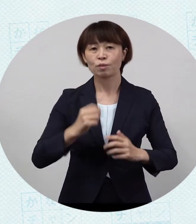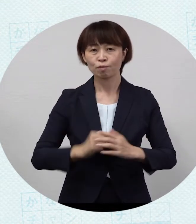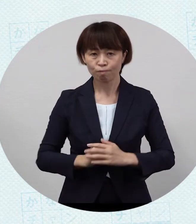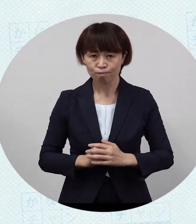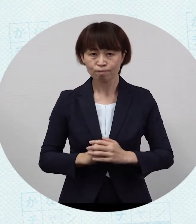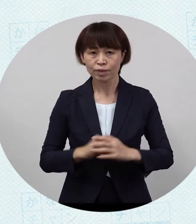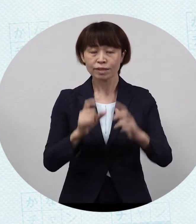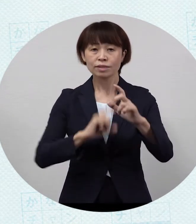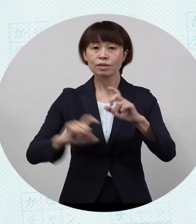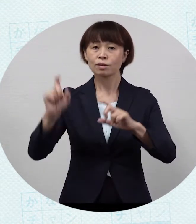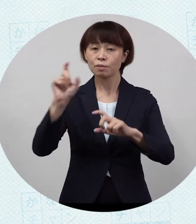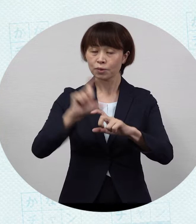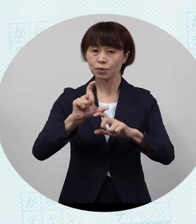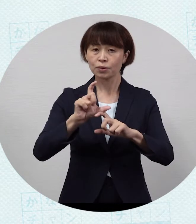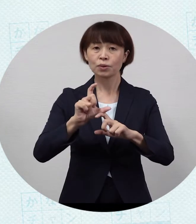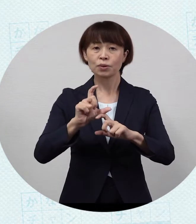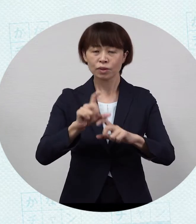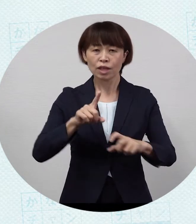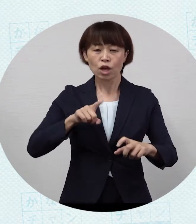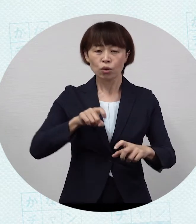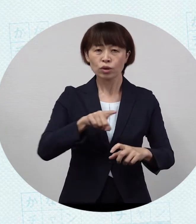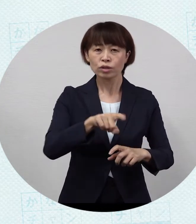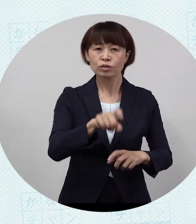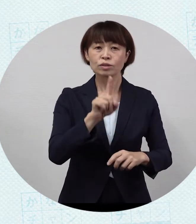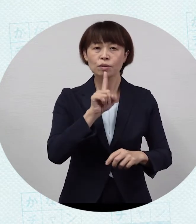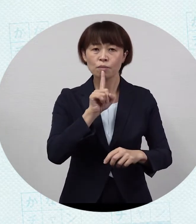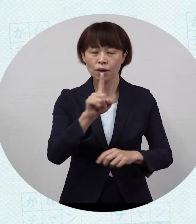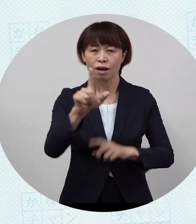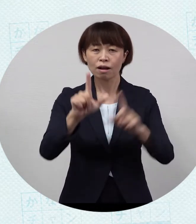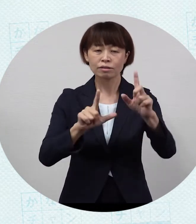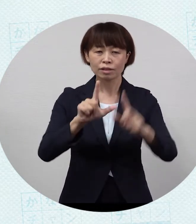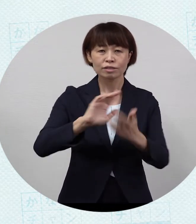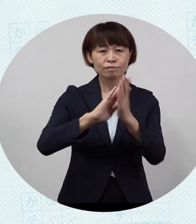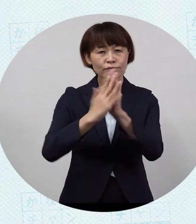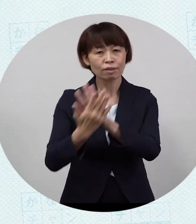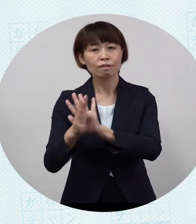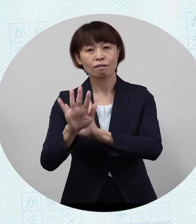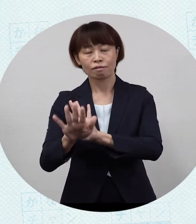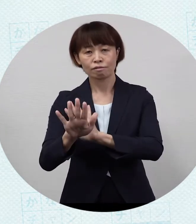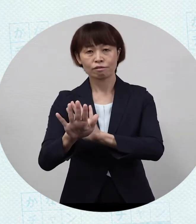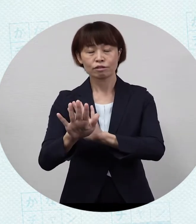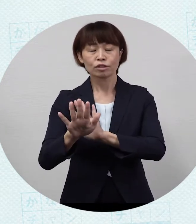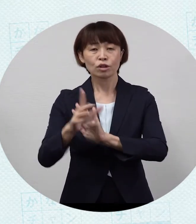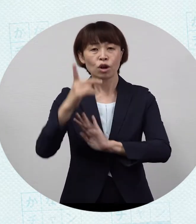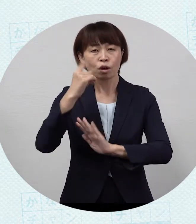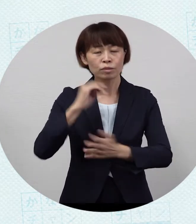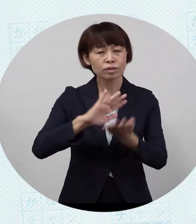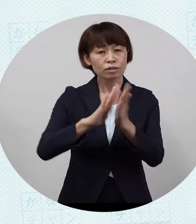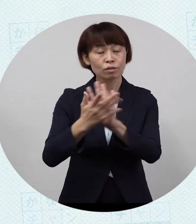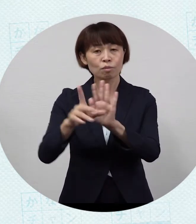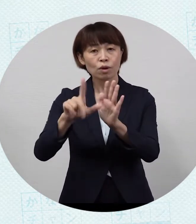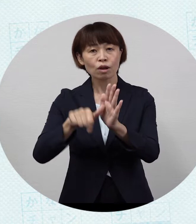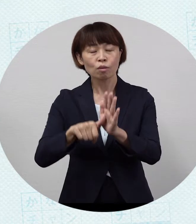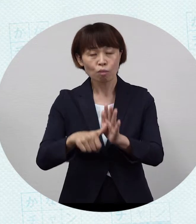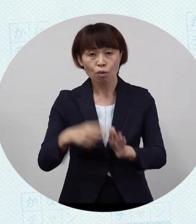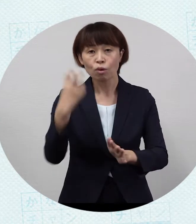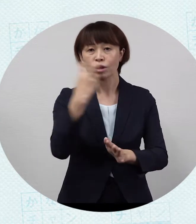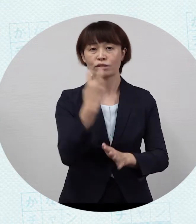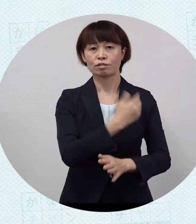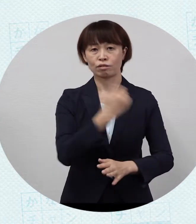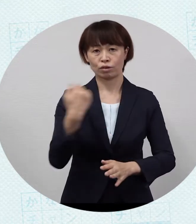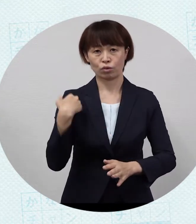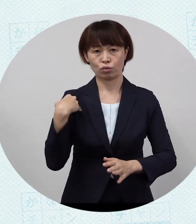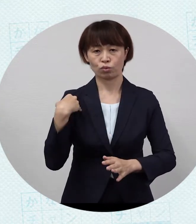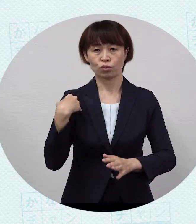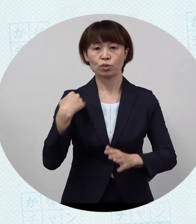ね。しかもねこのウイルスってのは変容していく可能性があるわけですね、この変容にもね対応できるんですよね、し